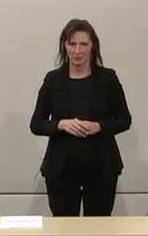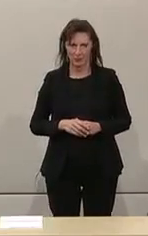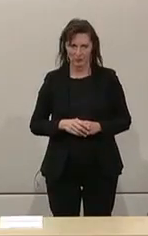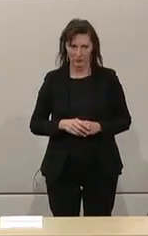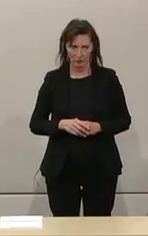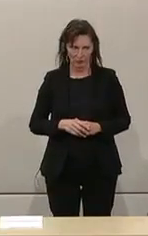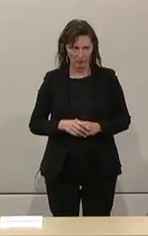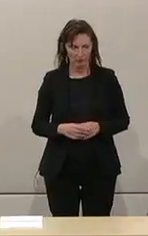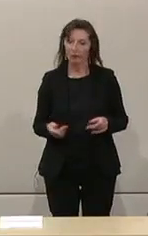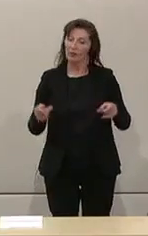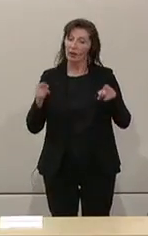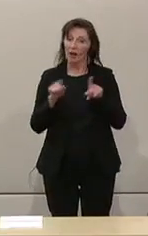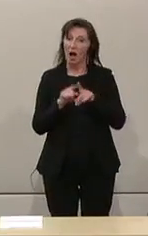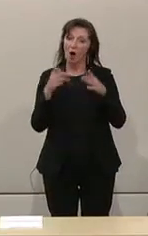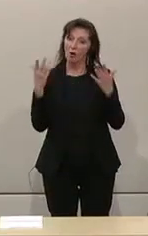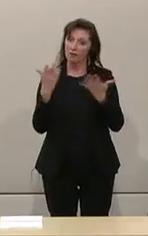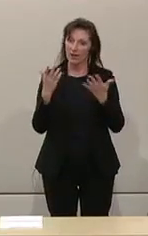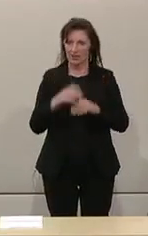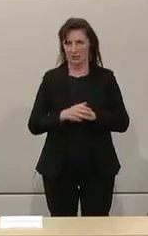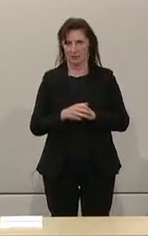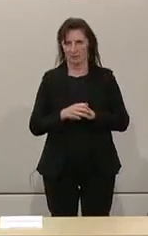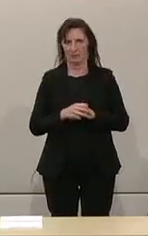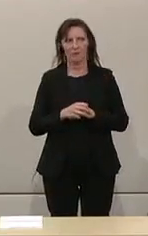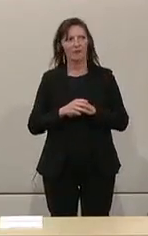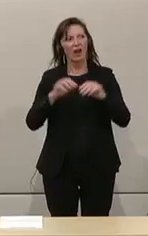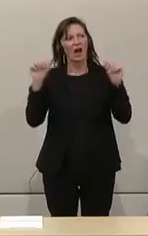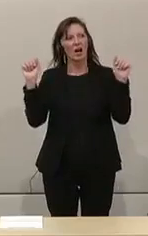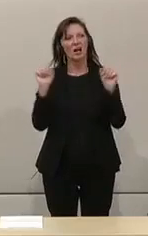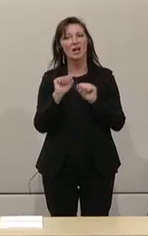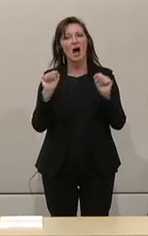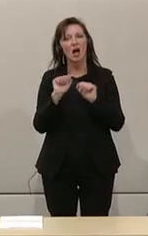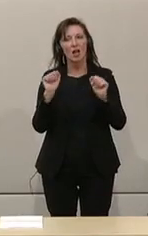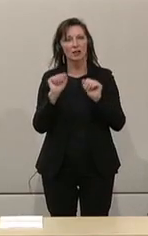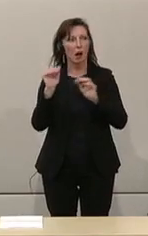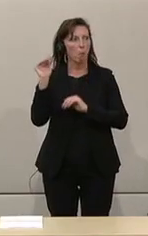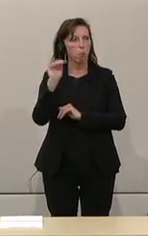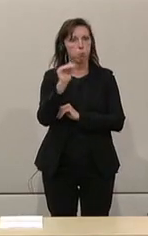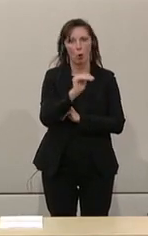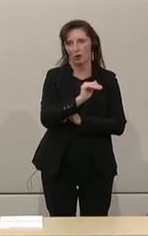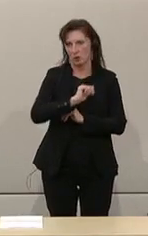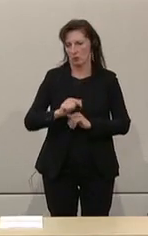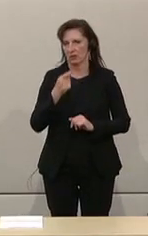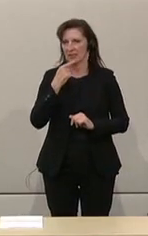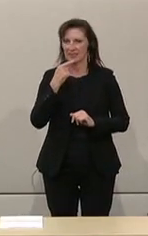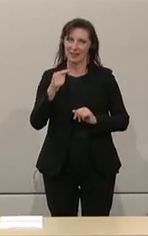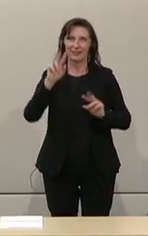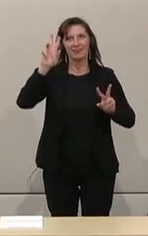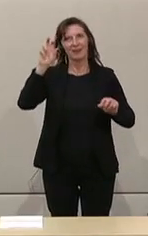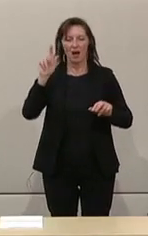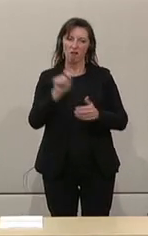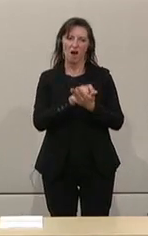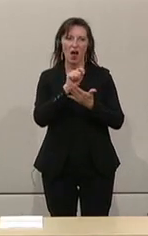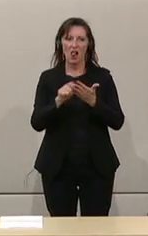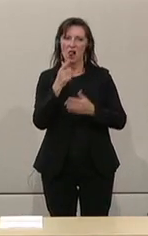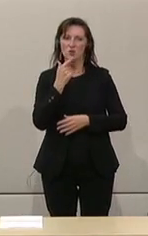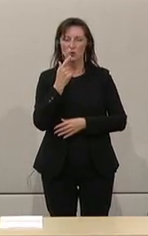Ich würde auch die Abschaffung der kalten Progression nicht als Wahlzuckerl bezeichnen, weil